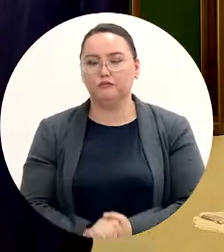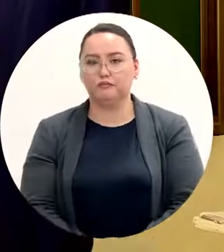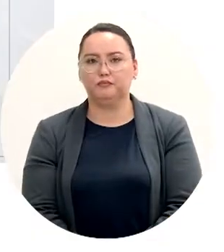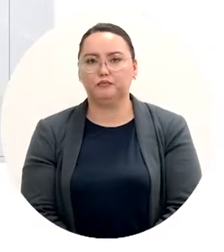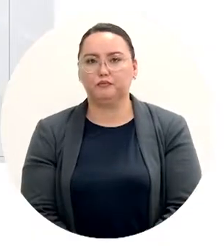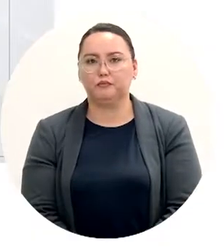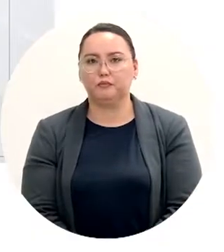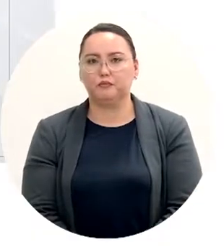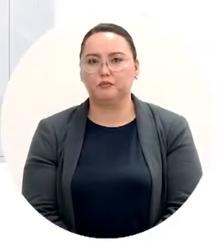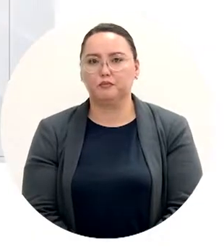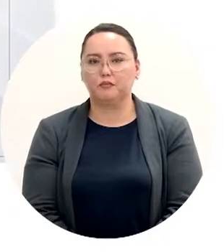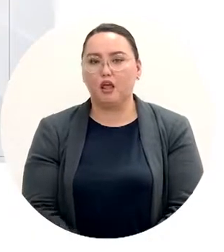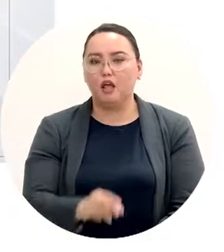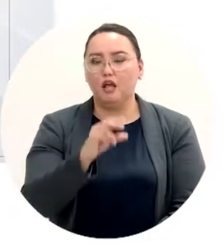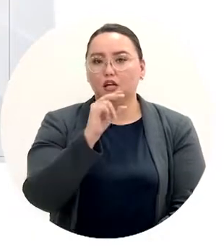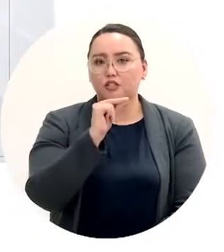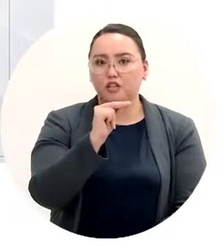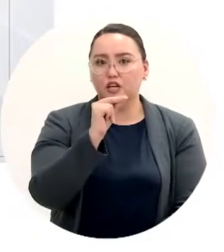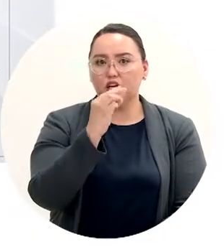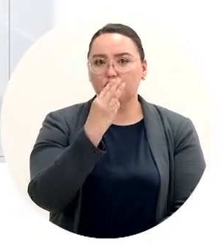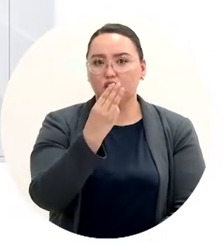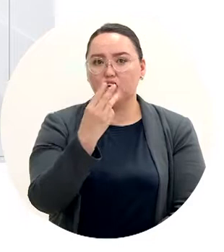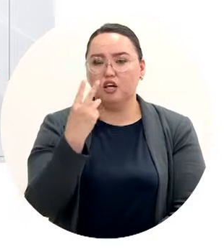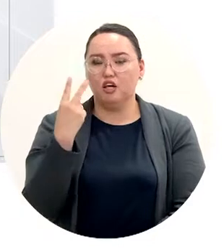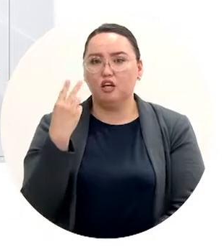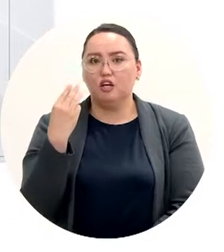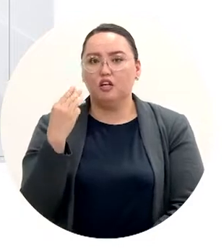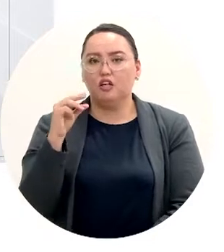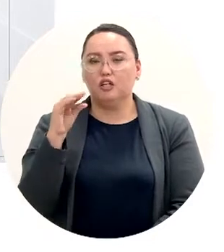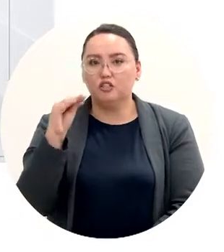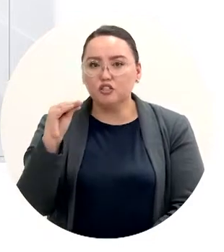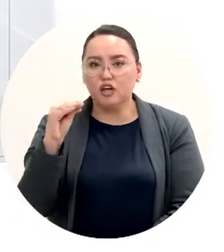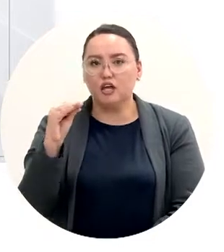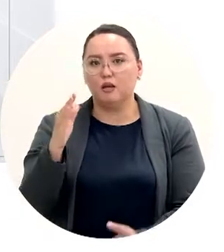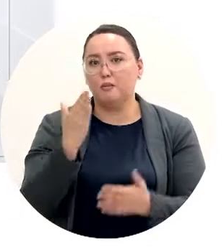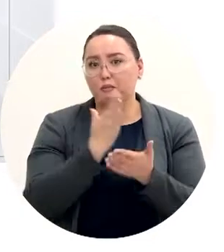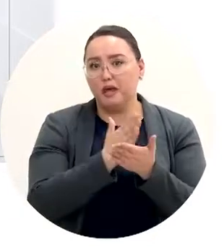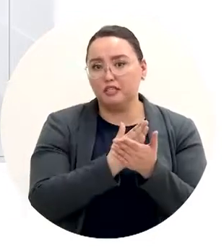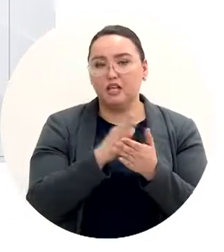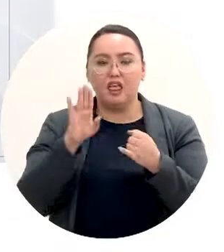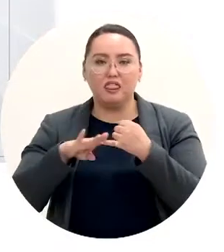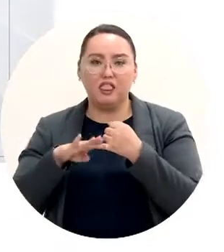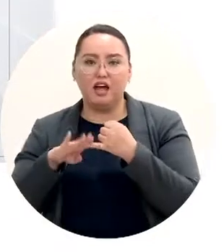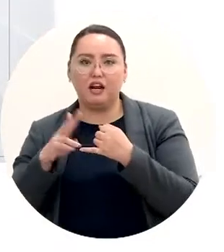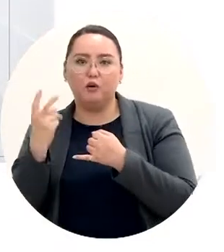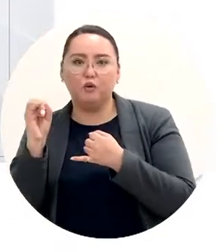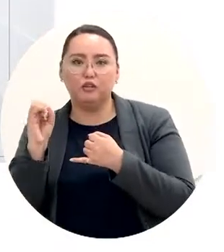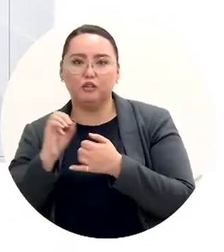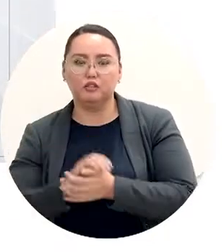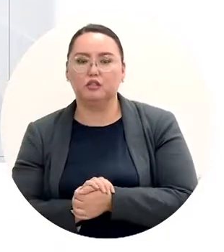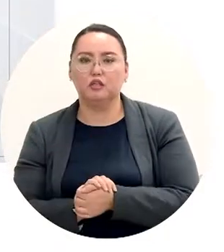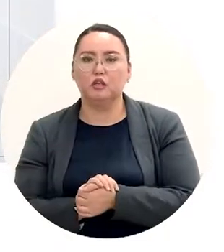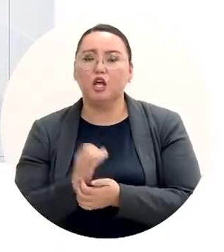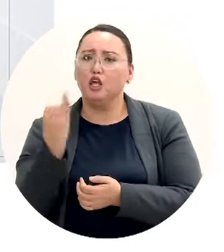тэргүйн үед чи иш тохиолдсон ч гэсэн удаах үед нь мөн чи иш ингэж байгаа үед